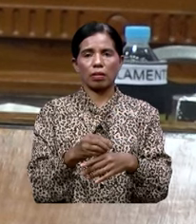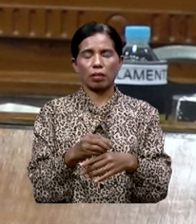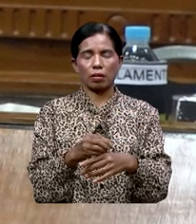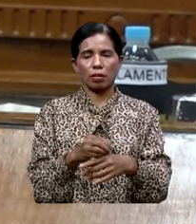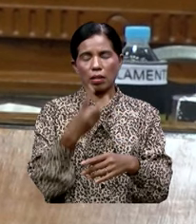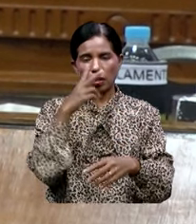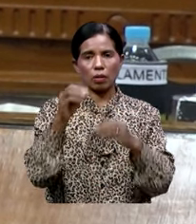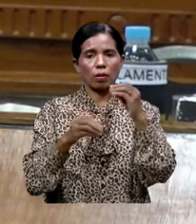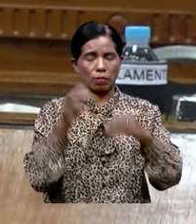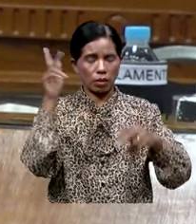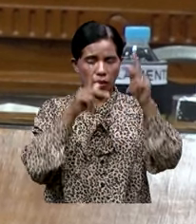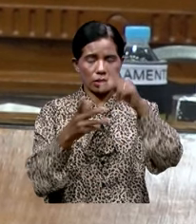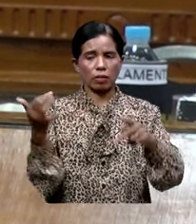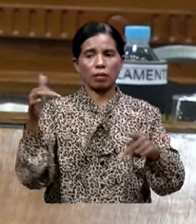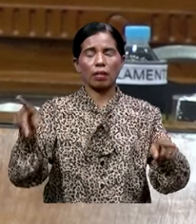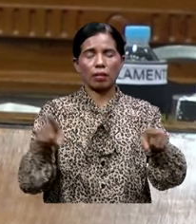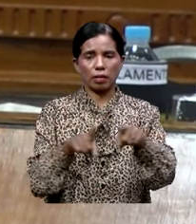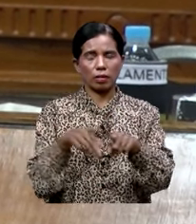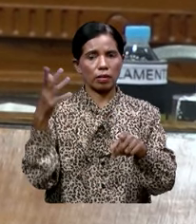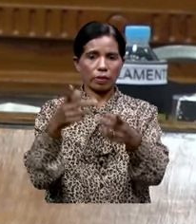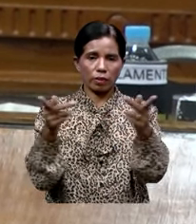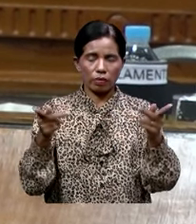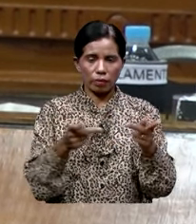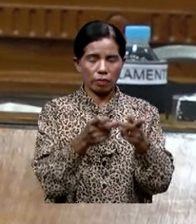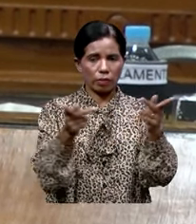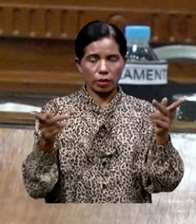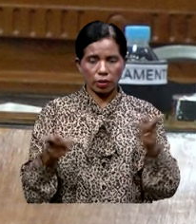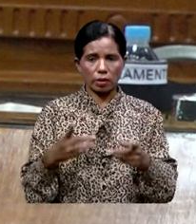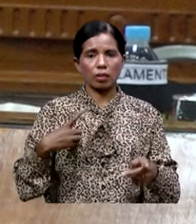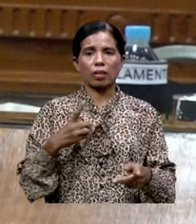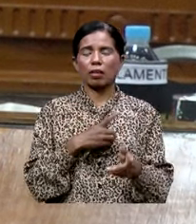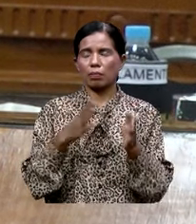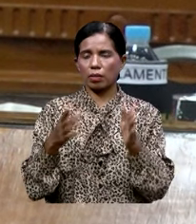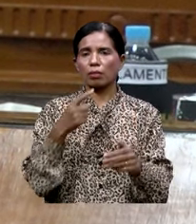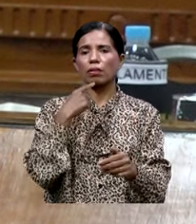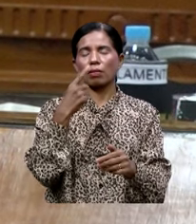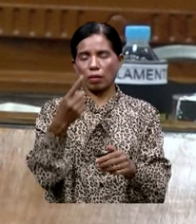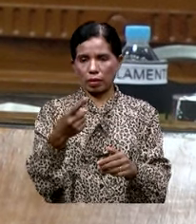kasu-kasu sira konkreta ane sa na kontese ya fatin sir na bawang insinyor jeptar sira fotion.